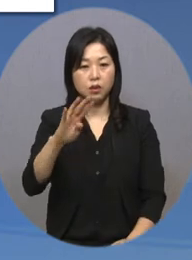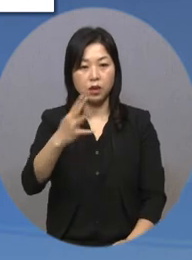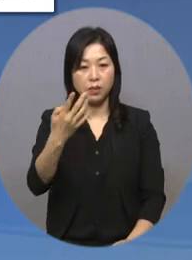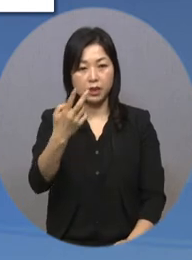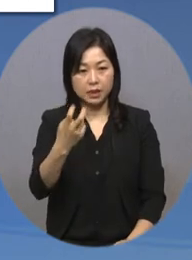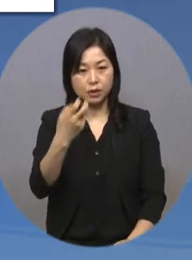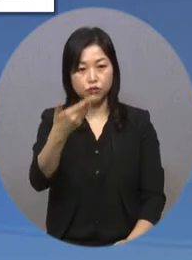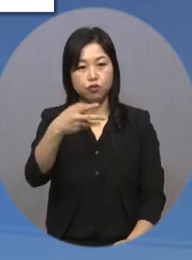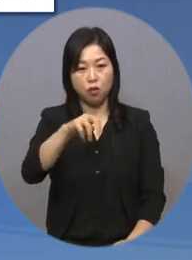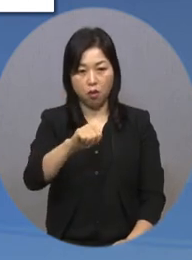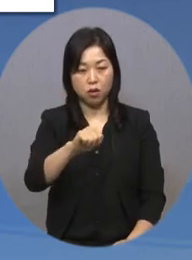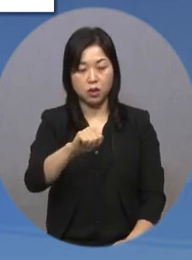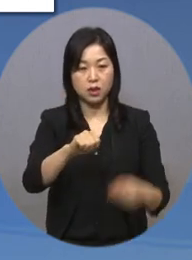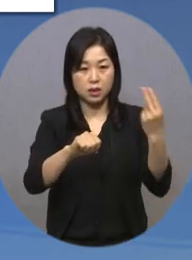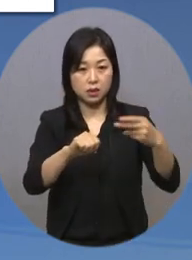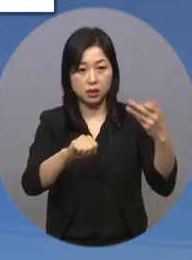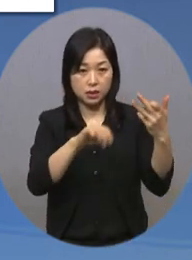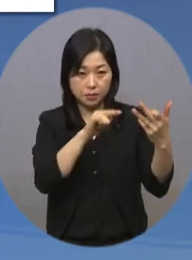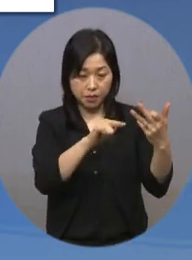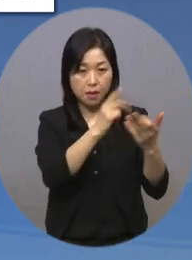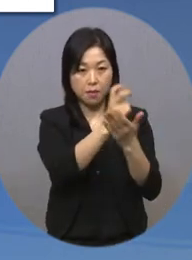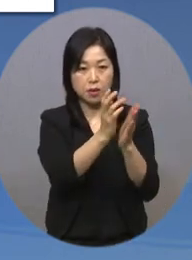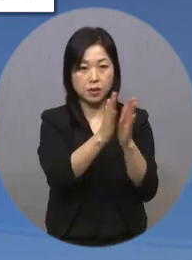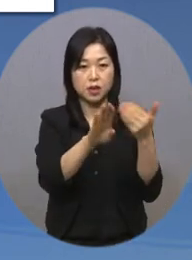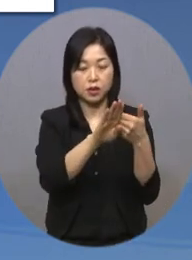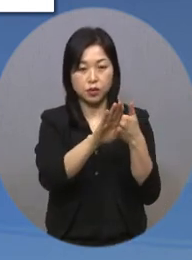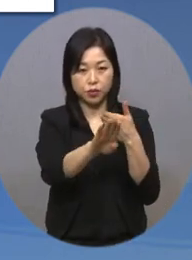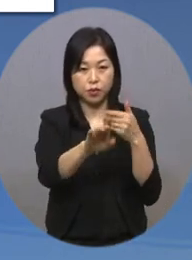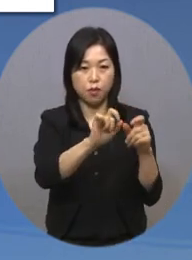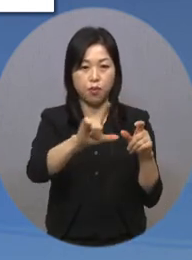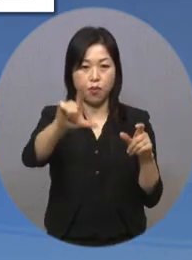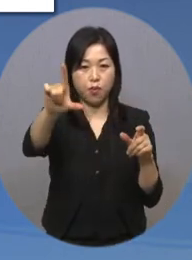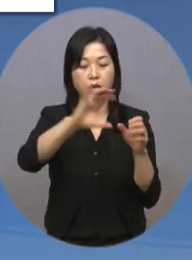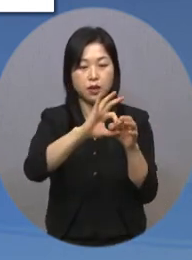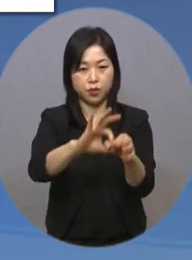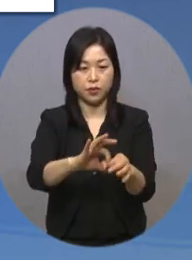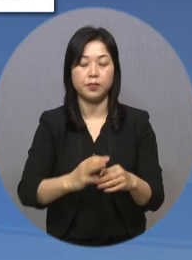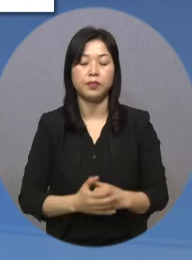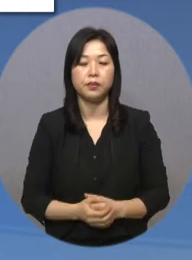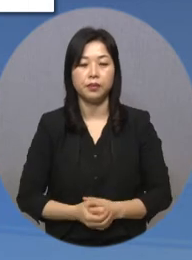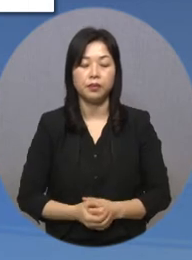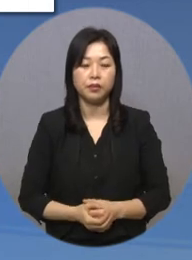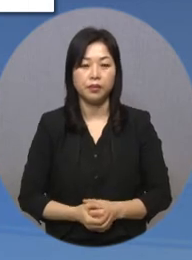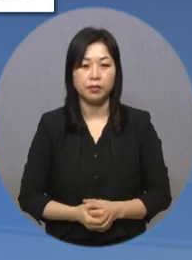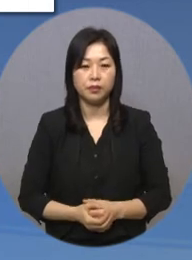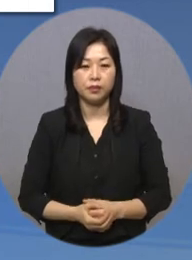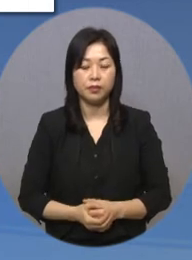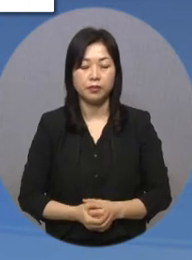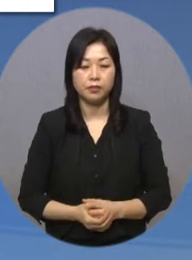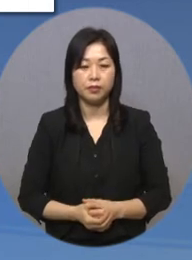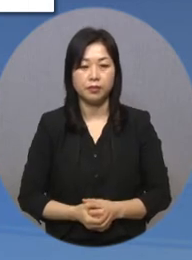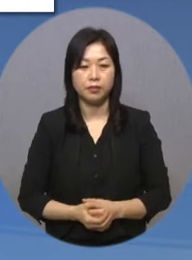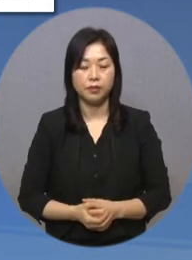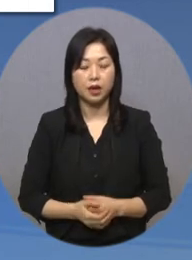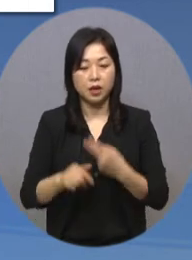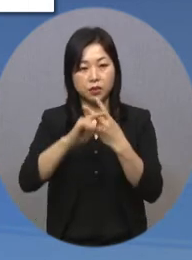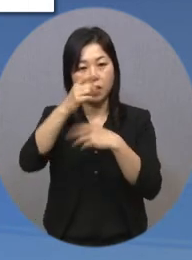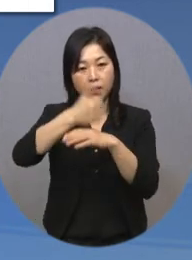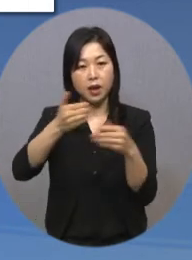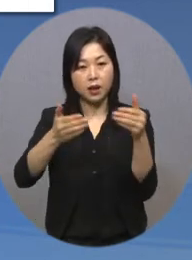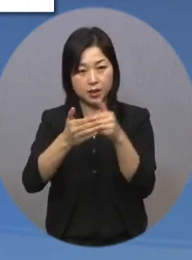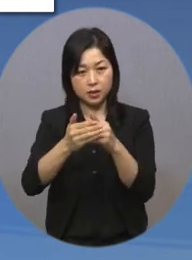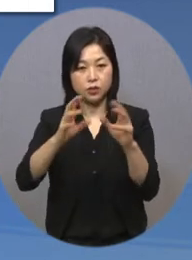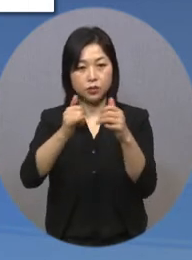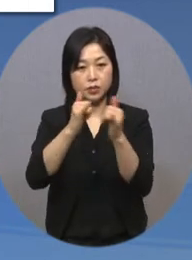반영돼 2018년 제도 도입 이후 꾸준히 규모가 확대되고 있는데요. 다음 달 말까지 접수된